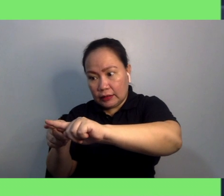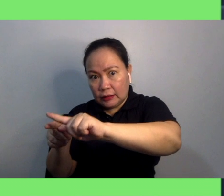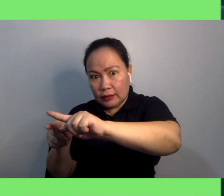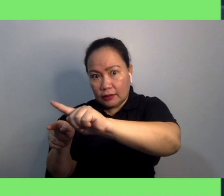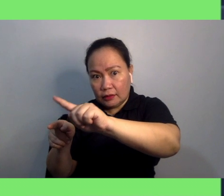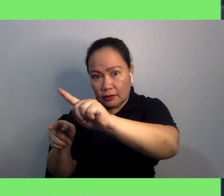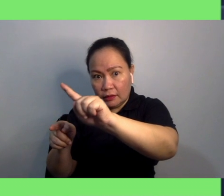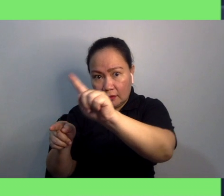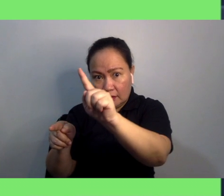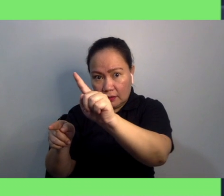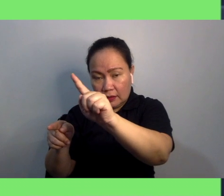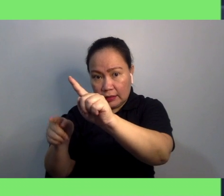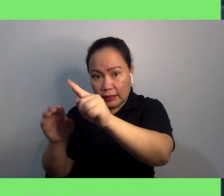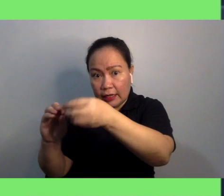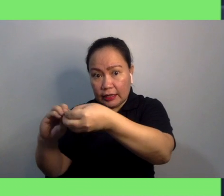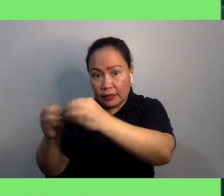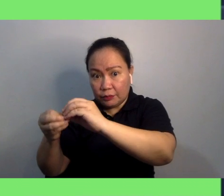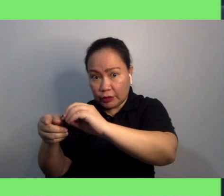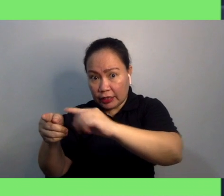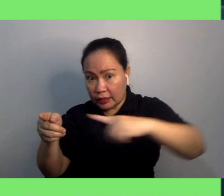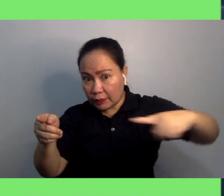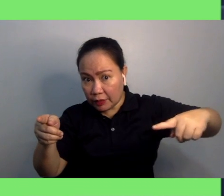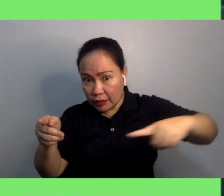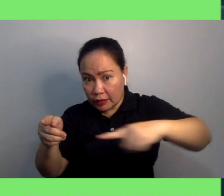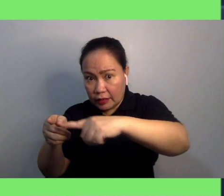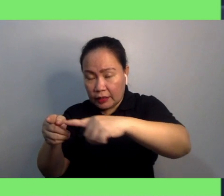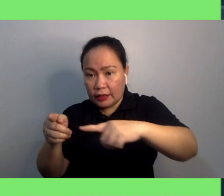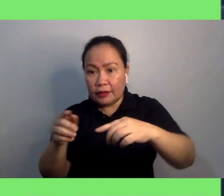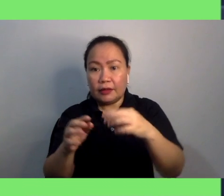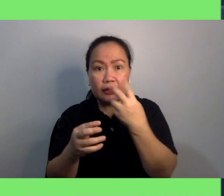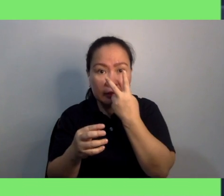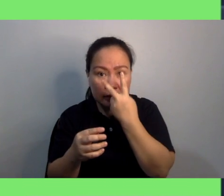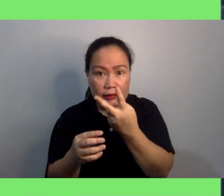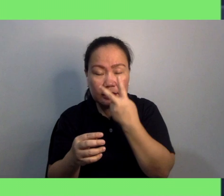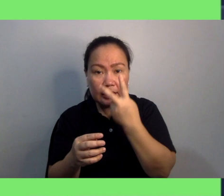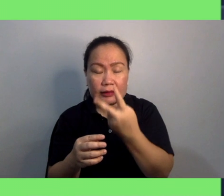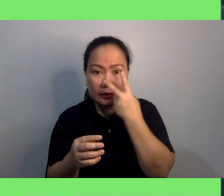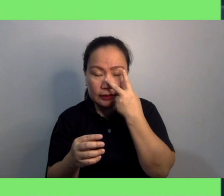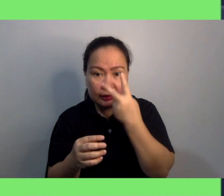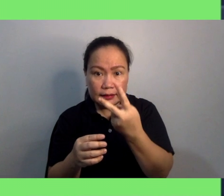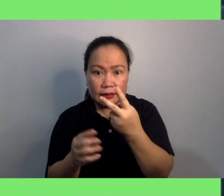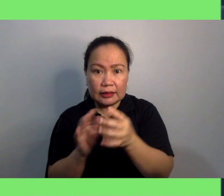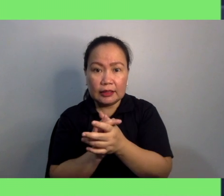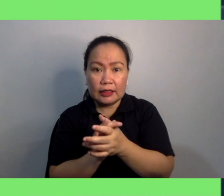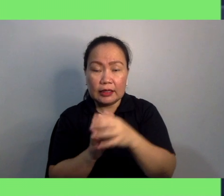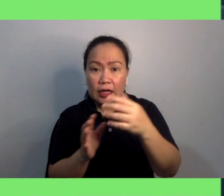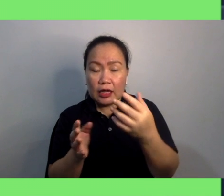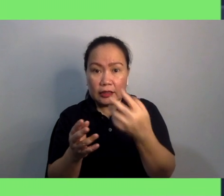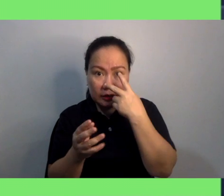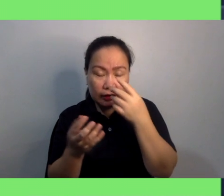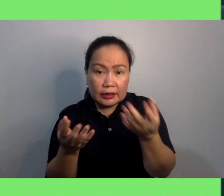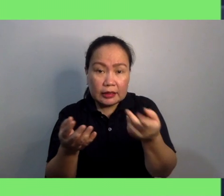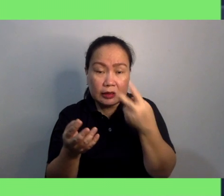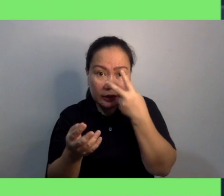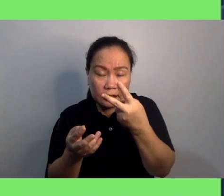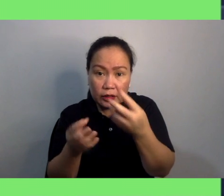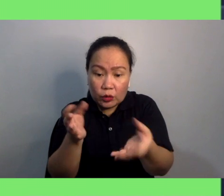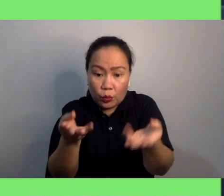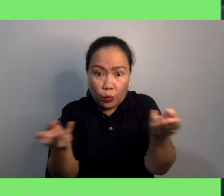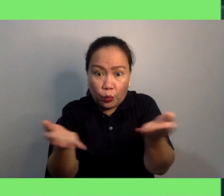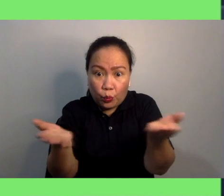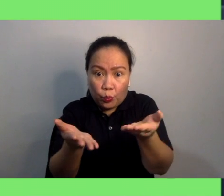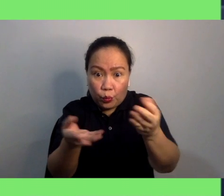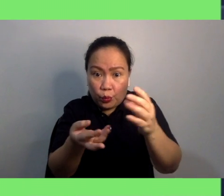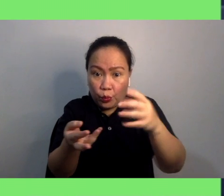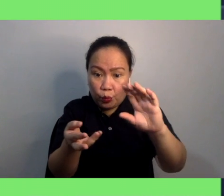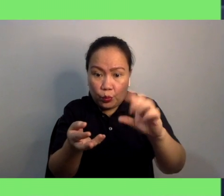protractor. Ang susunod na gagawin is tingnan mo na yung rotation ng angle. So, yung isang side ng